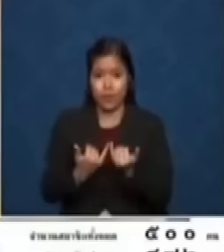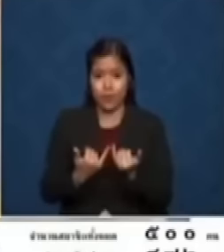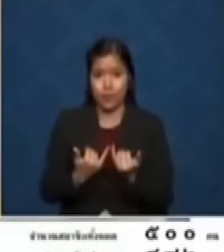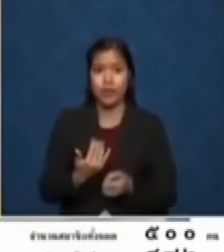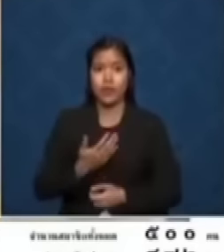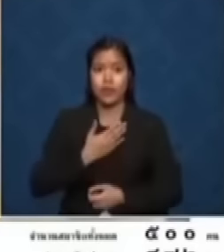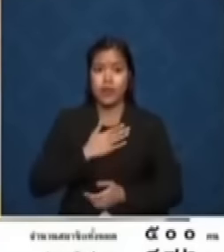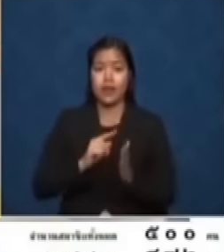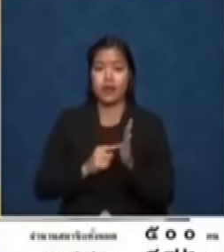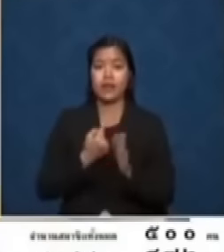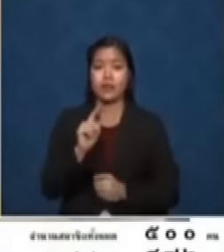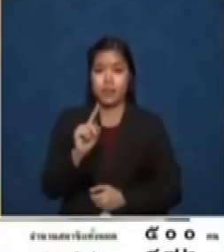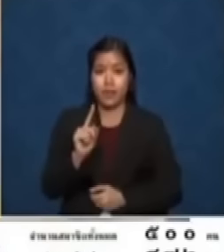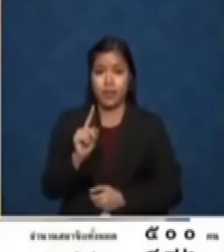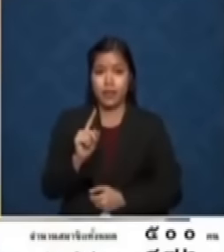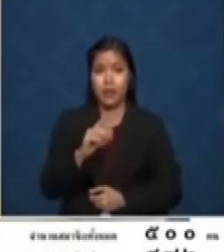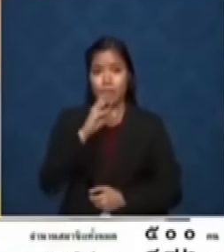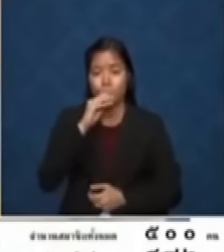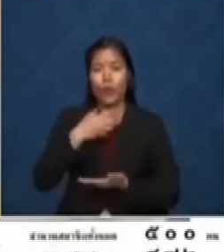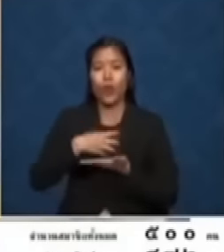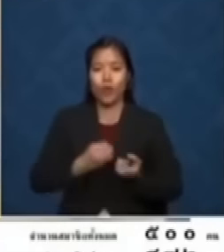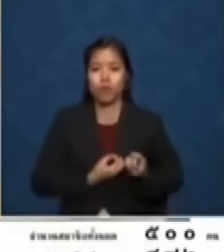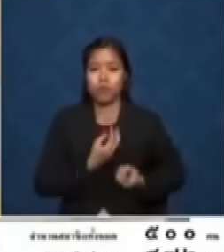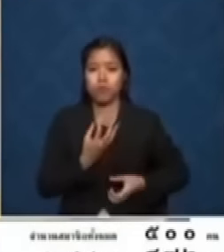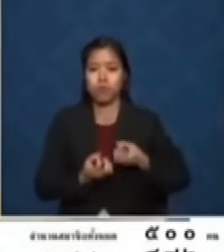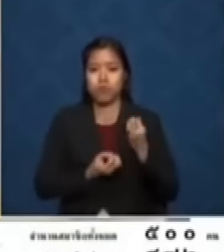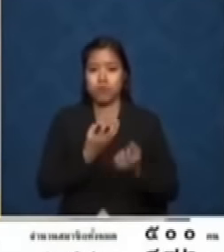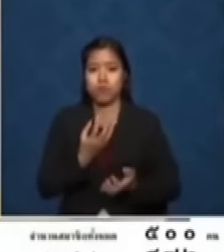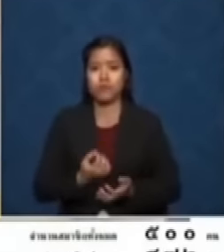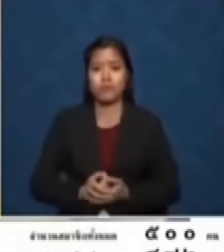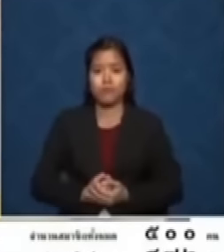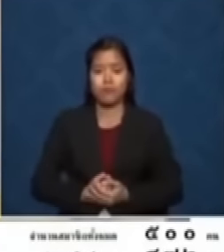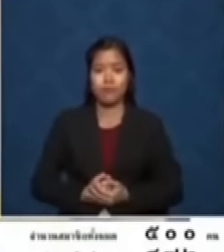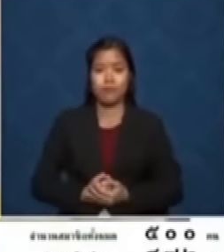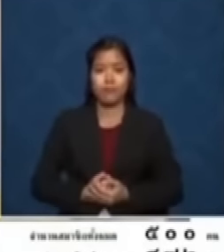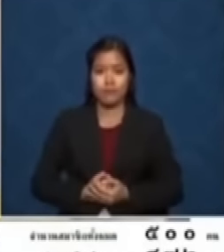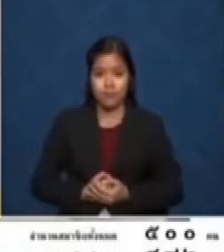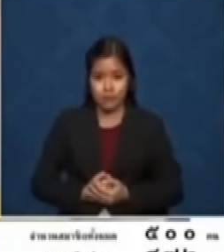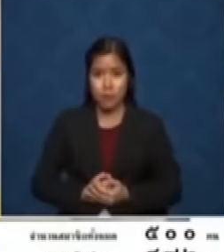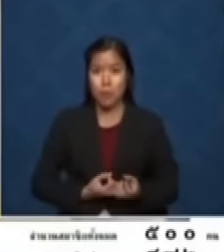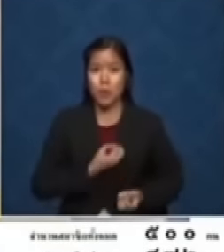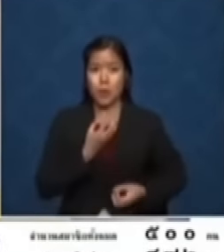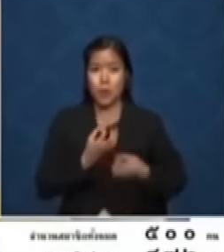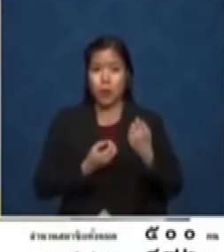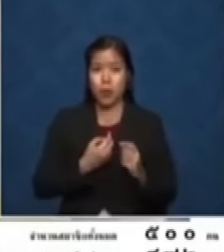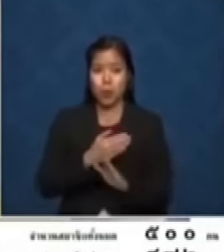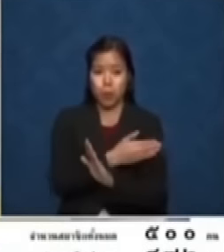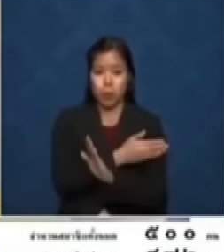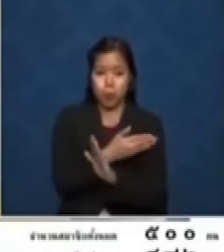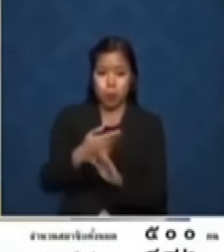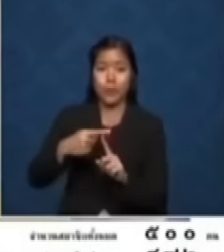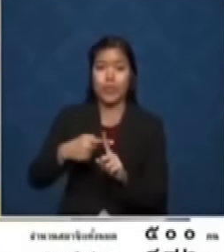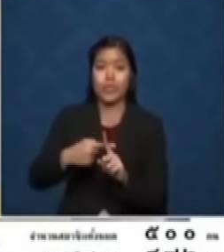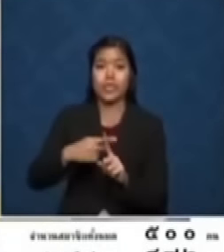ายว่าขอเริ่มต้นเราไปฟังเสียงคุณพิธาเมื่อวานนี้เอาง่ายๆเป็นการอภิปรายไม่ไว้วางใจรัฐบาลหรือการทำงานของรัฐบาลว่